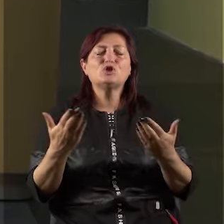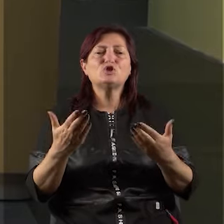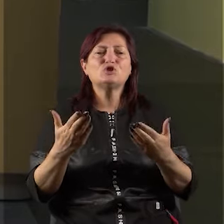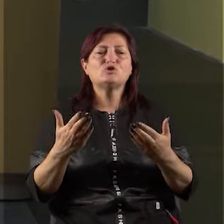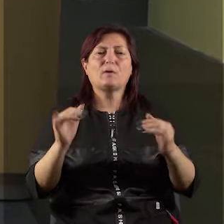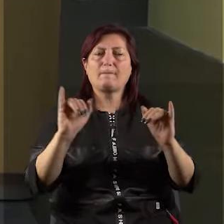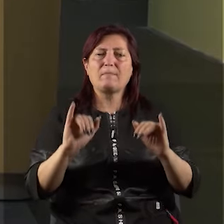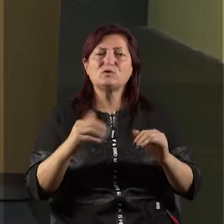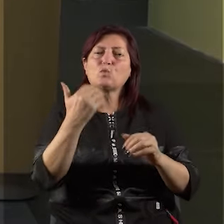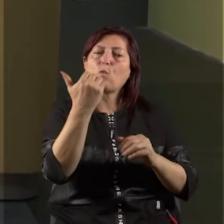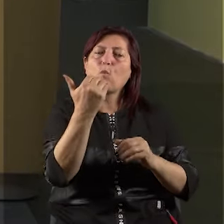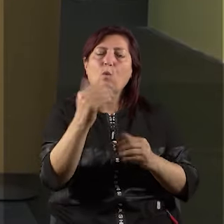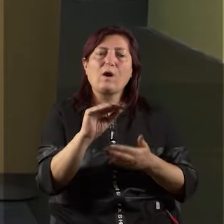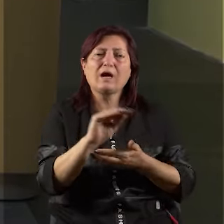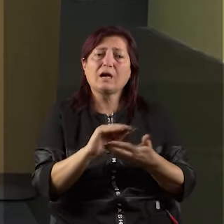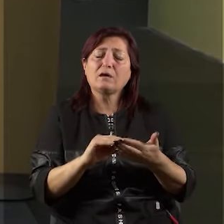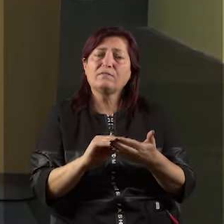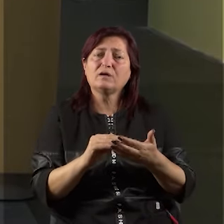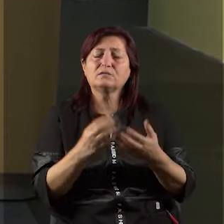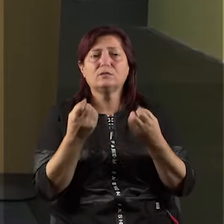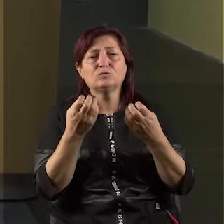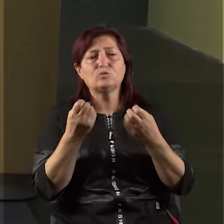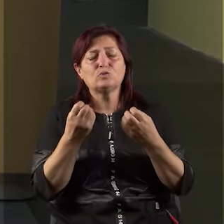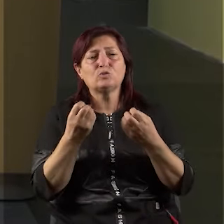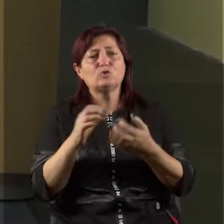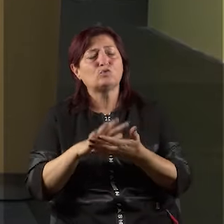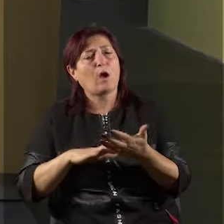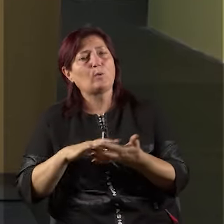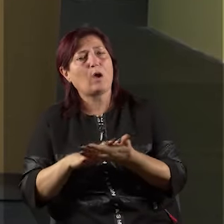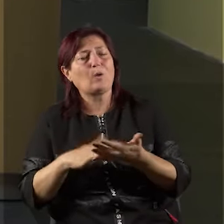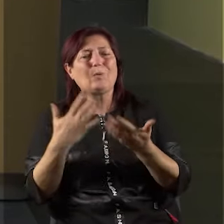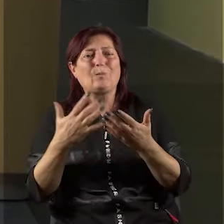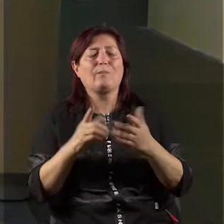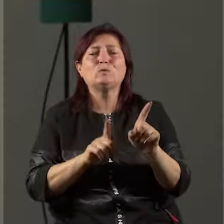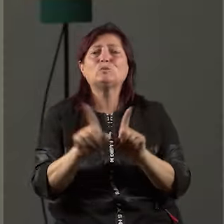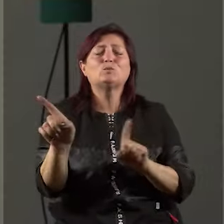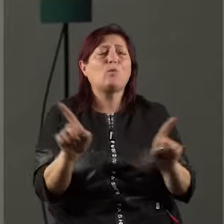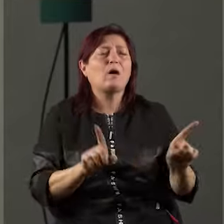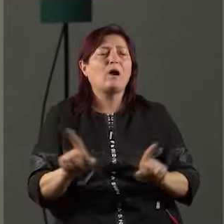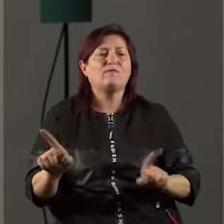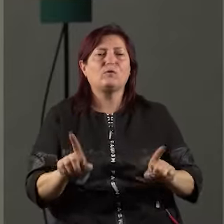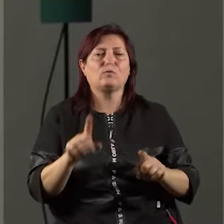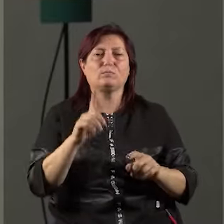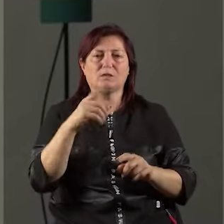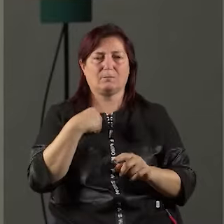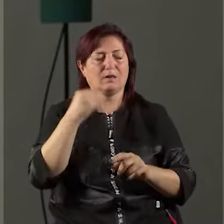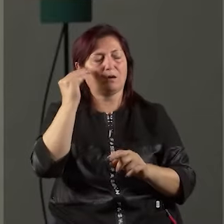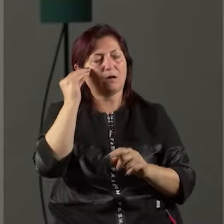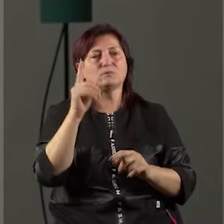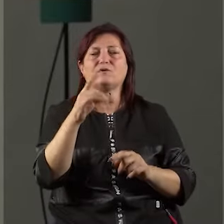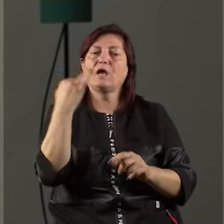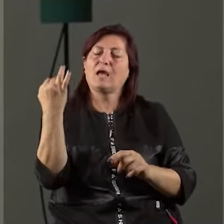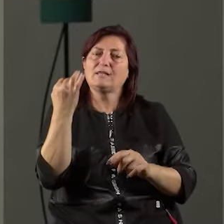գրվածքը իրենք շարունակում կամ իրենք ճուղավորում, իրենց կարծիքով ինչ որ հետաքրքիր բաներ